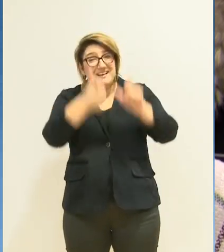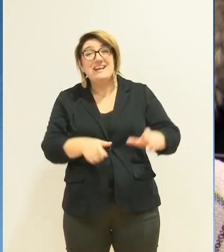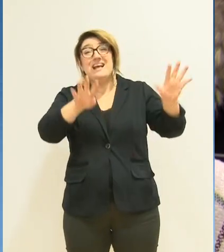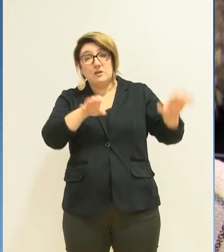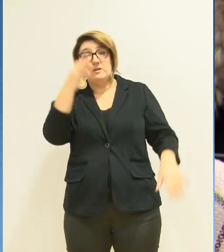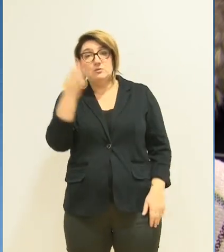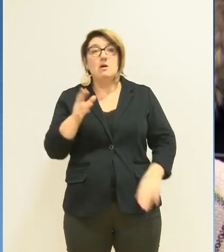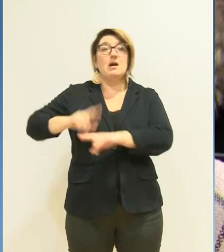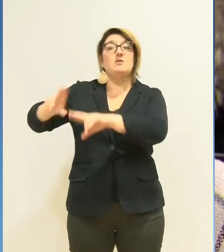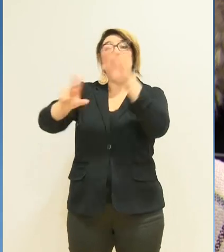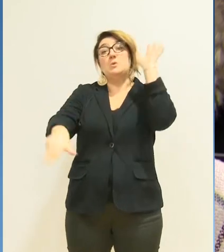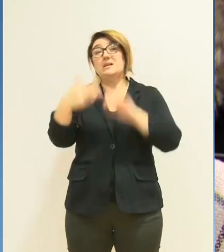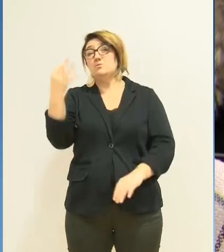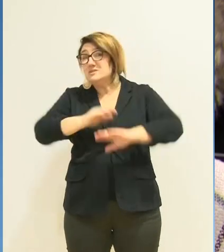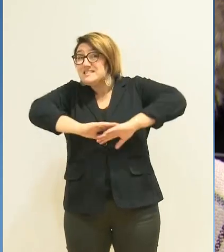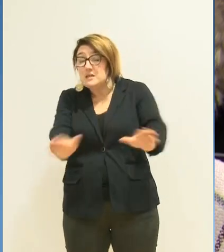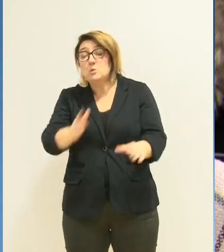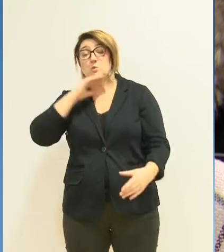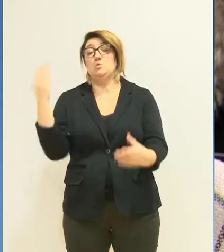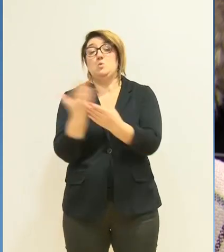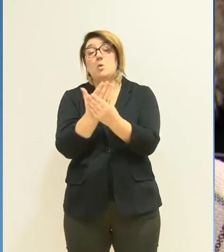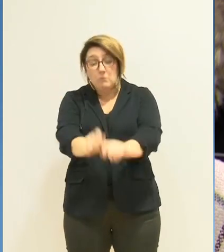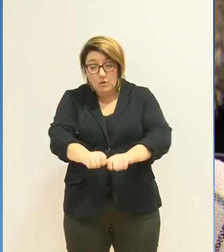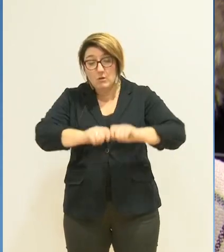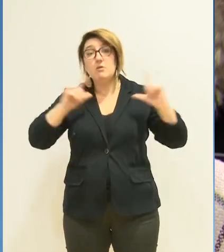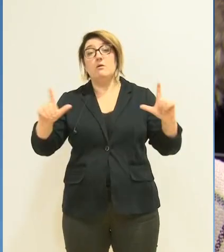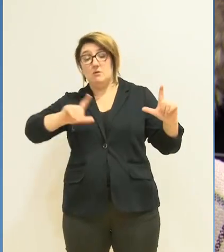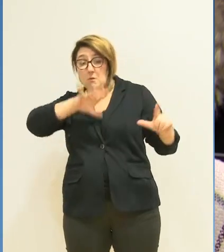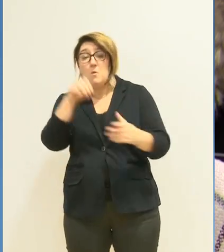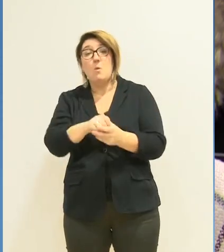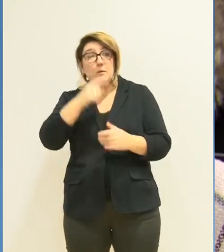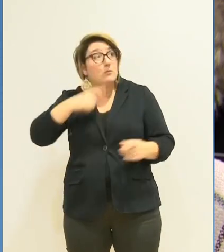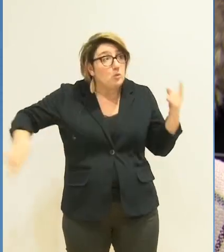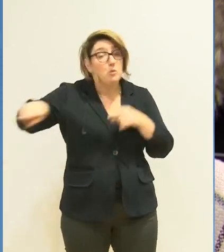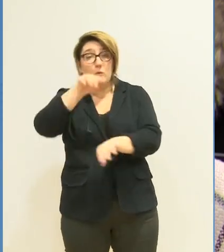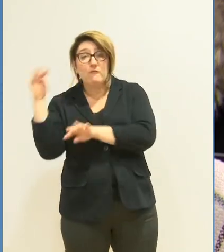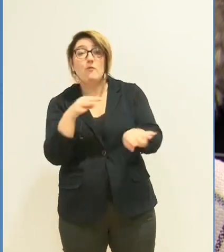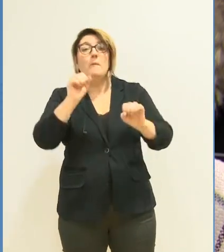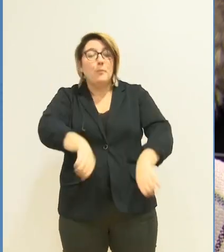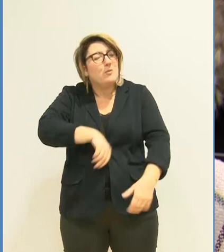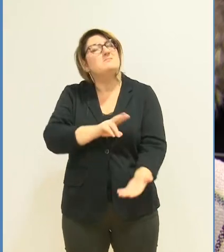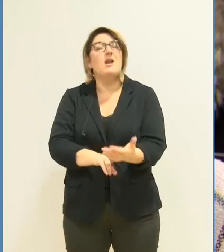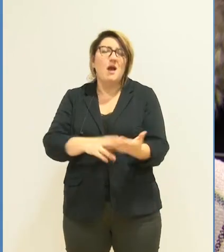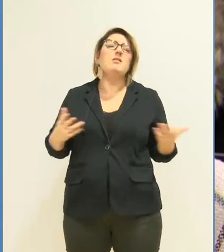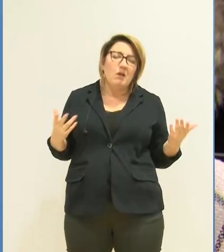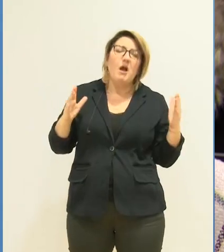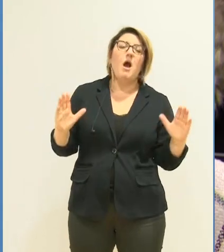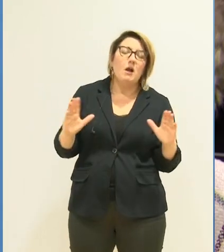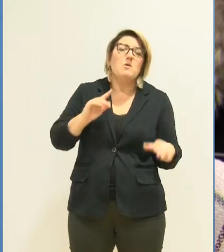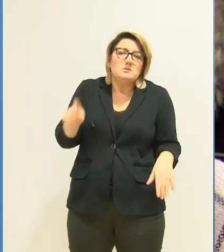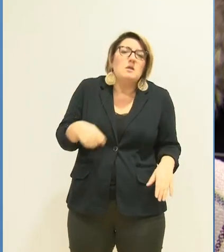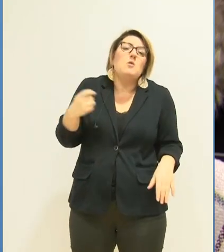13% des rénovations c'est dans les documents qui sont disponibles pour tout le monde voilà voilà la réalité donc il est normal